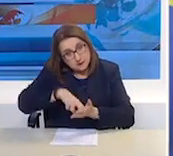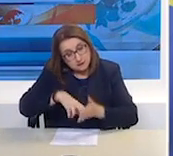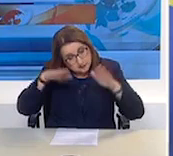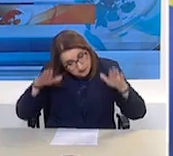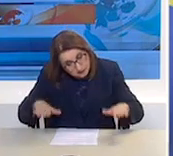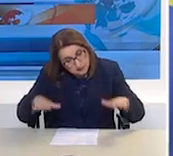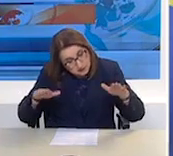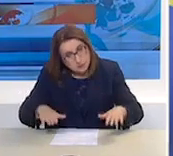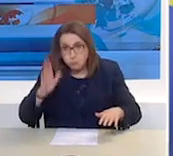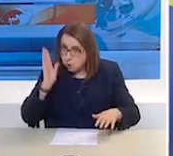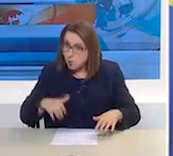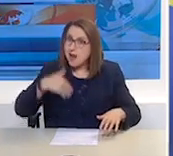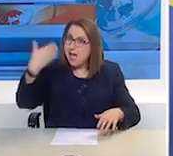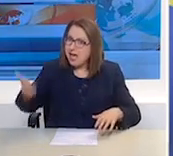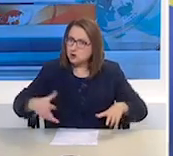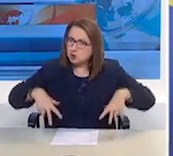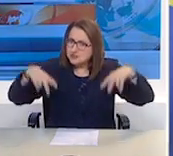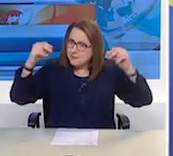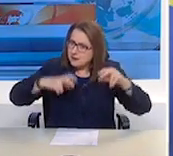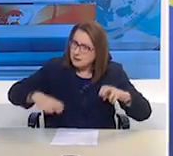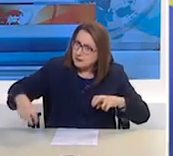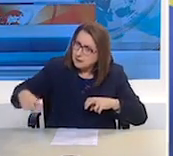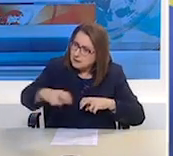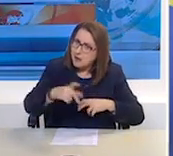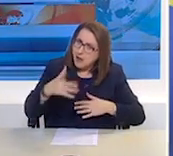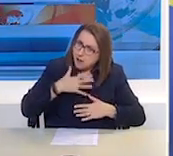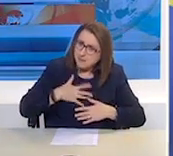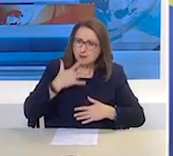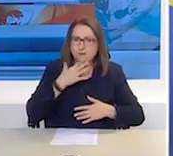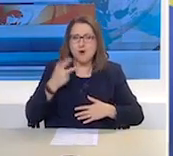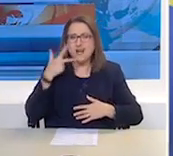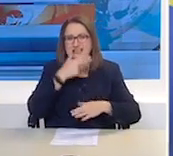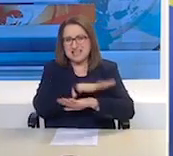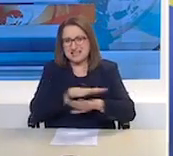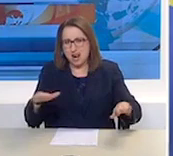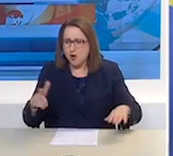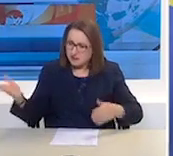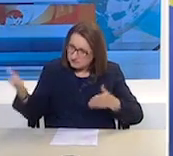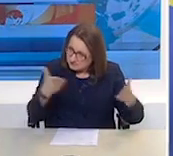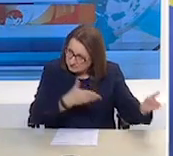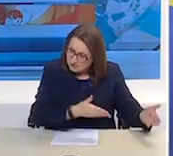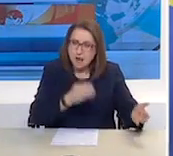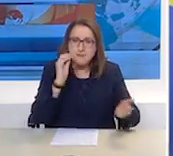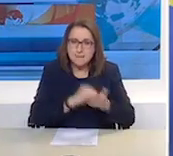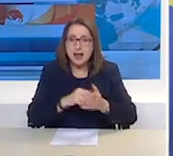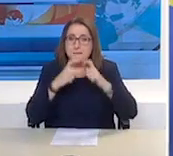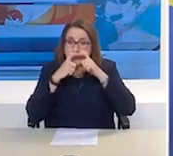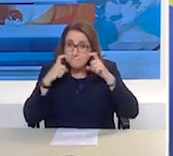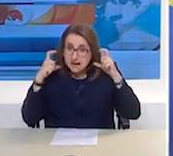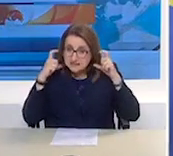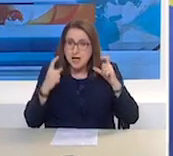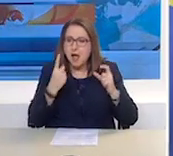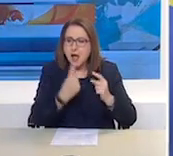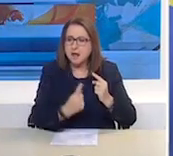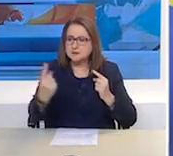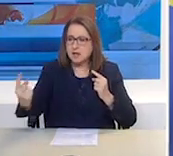κρατούν απόσταση 1,5 μέτρου μεταξύ τους. Και σε αυτή την περίπτωση συστήνεται η χρήση μάσκας για την προστασία τους. Όπως επίσης ισχύει